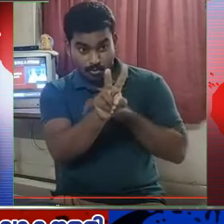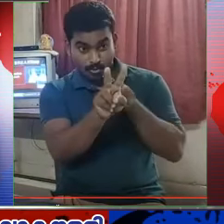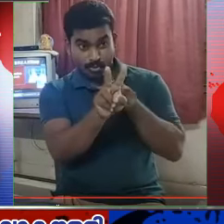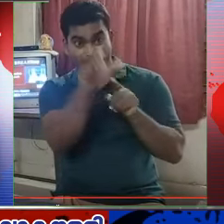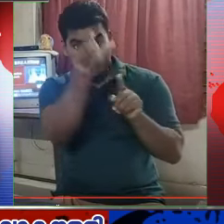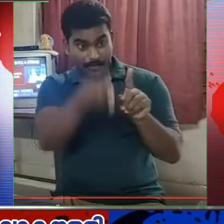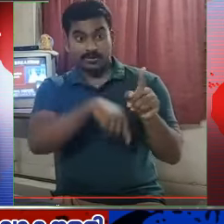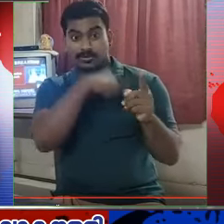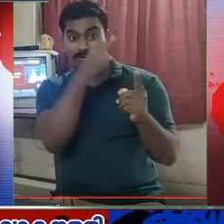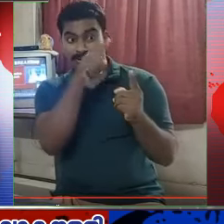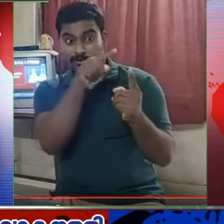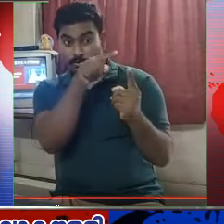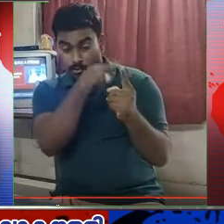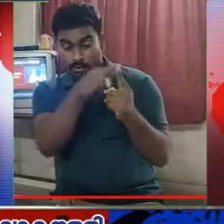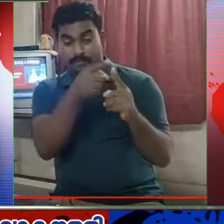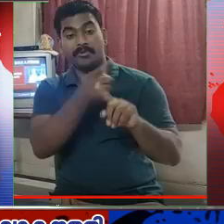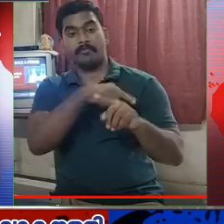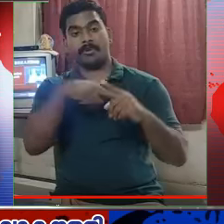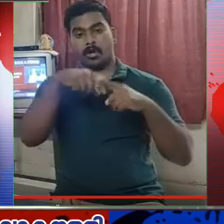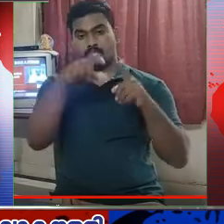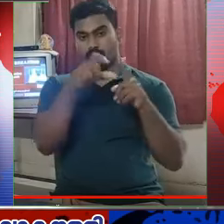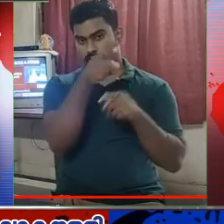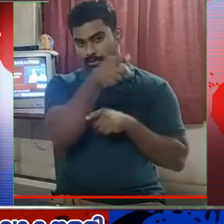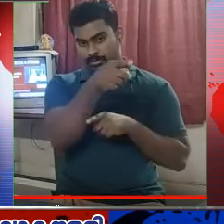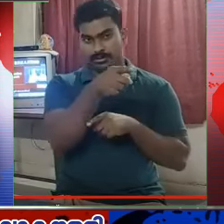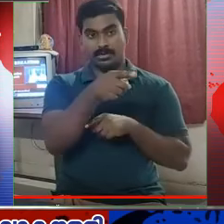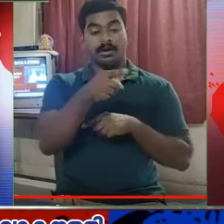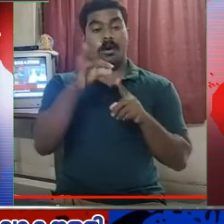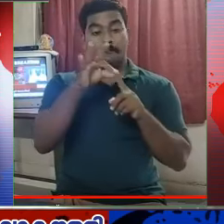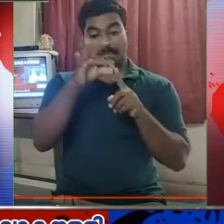ഇന്നറിയിക്കാനുള്ള ആശ്വാസകരമായ ഒരു കാര്യം,